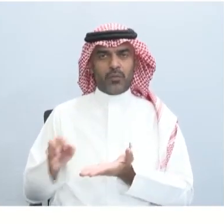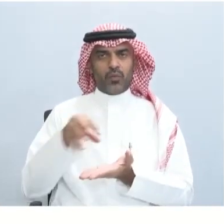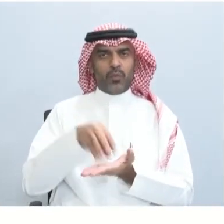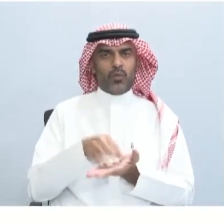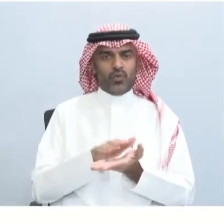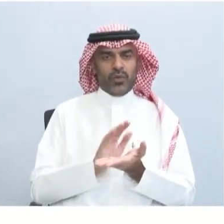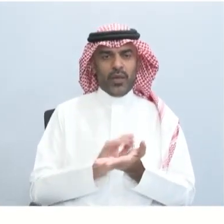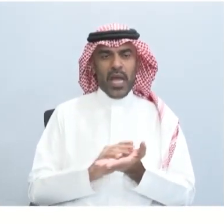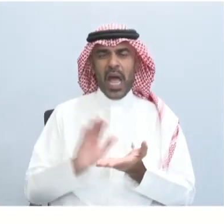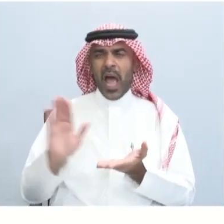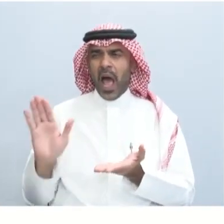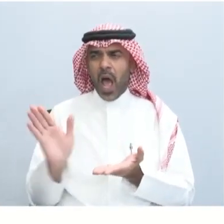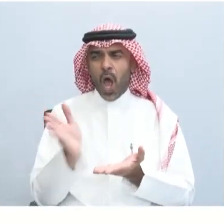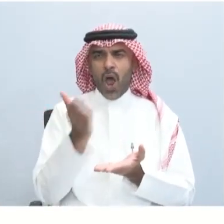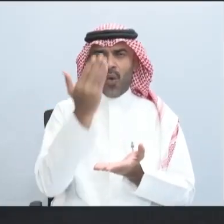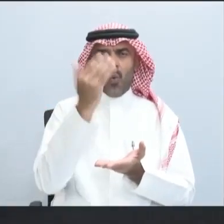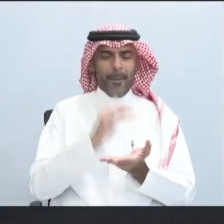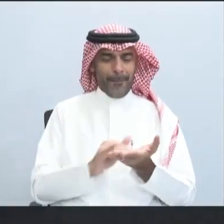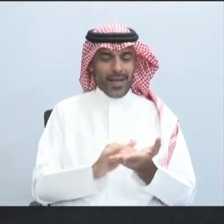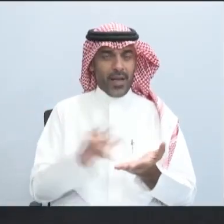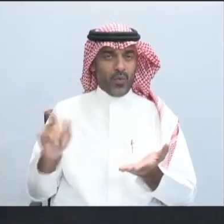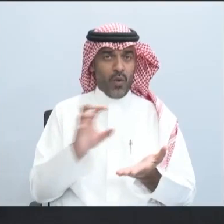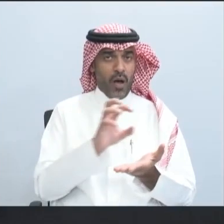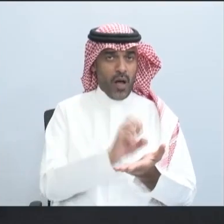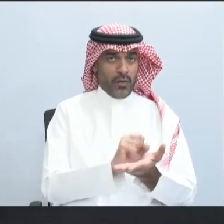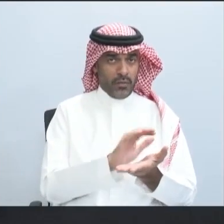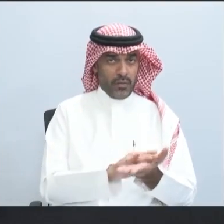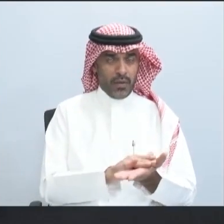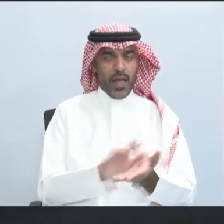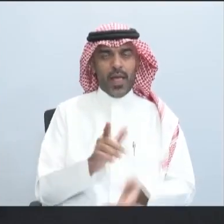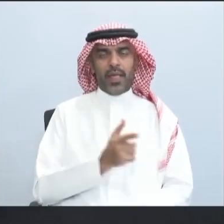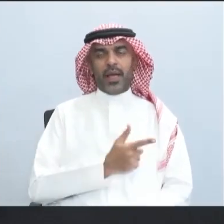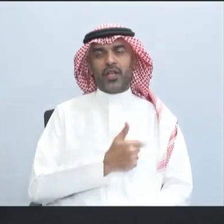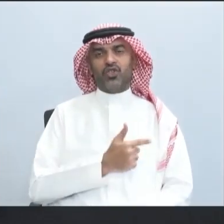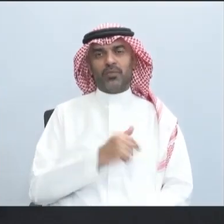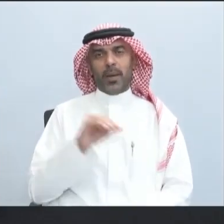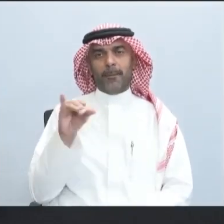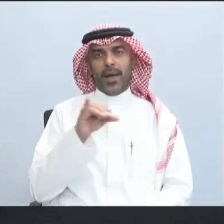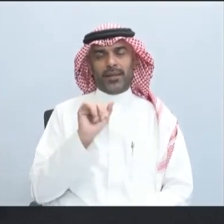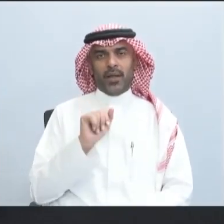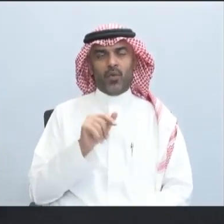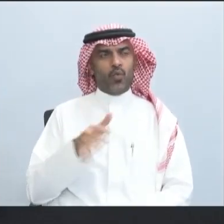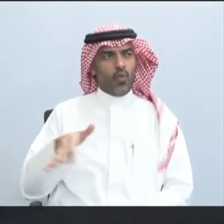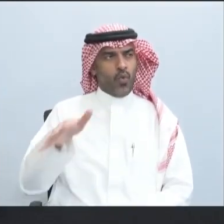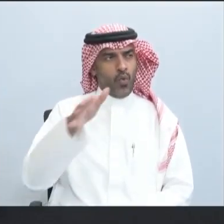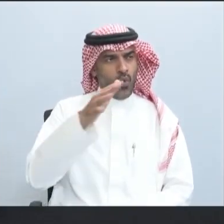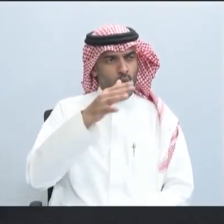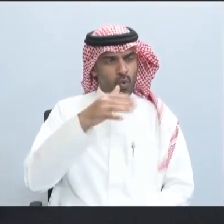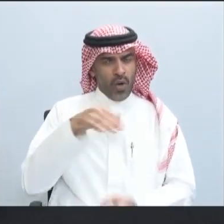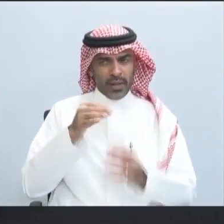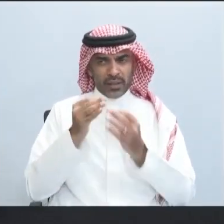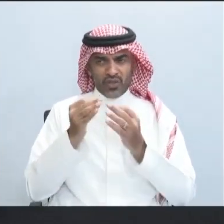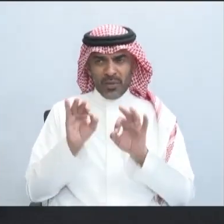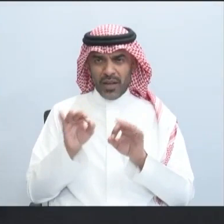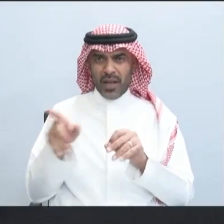شيء يشغل مكان او حيز يسمى ماده وجميع الاشياء تتكون